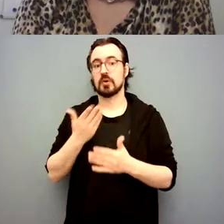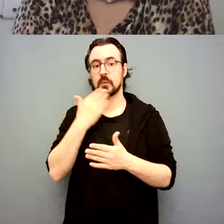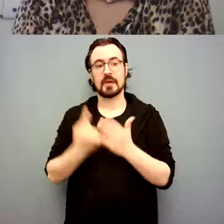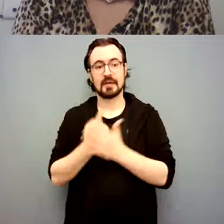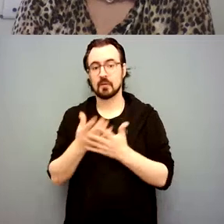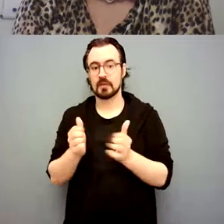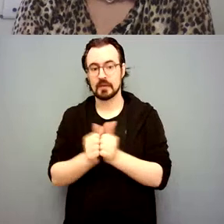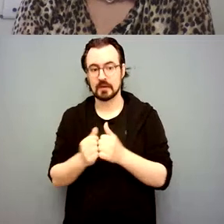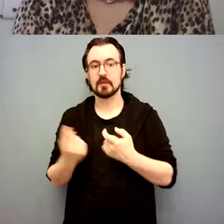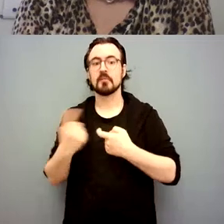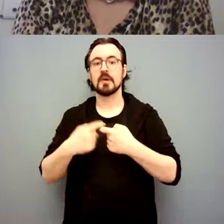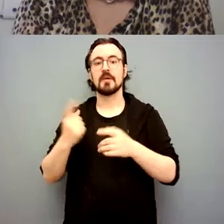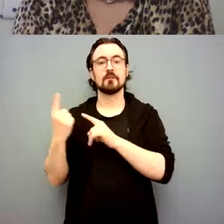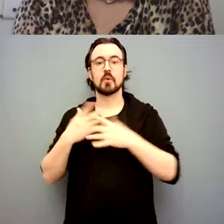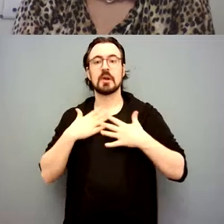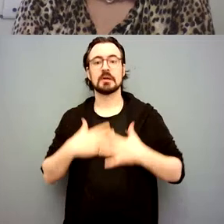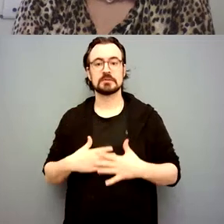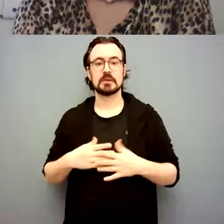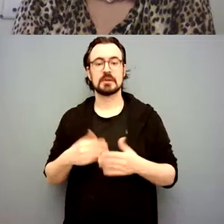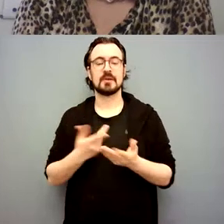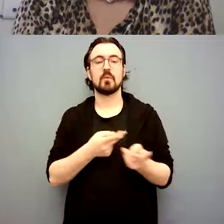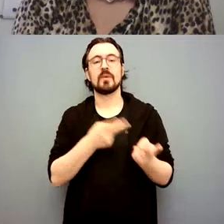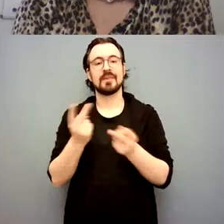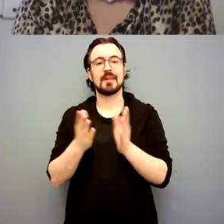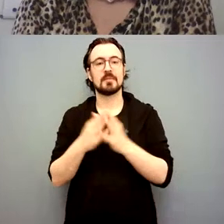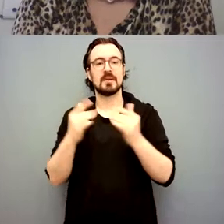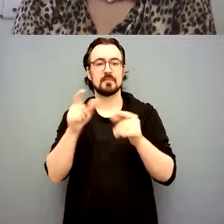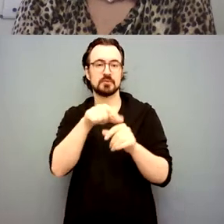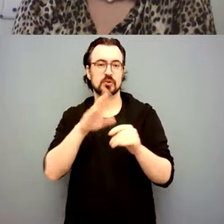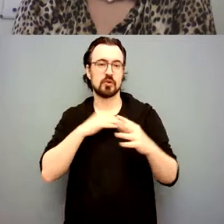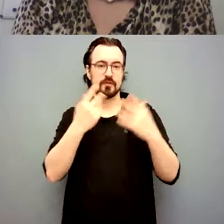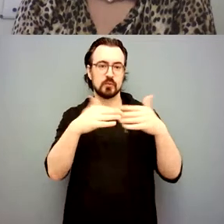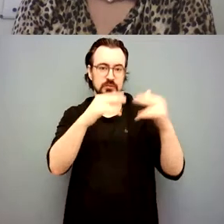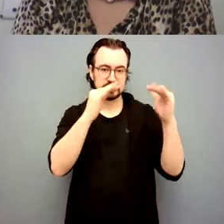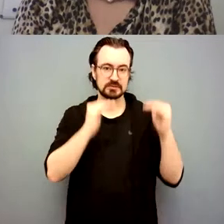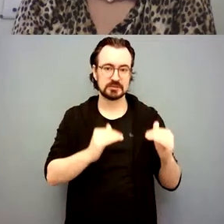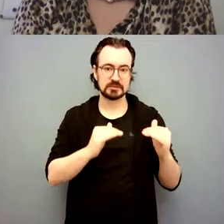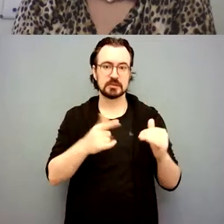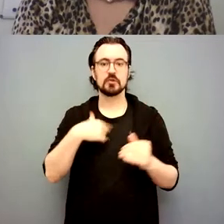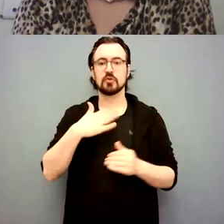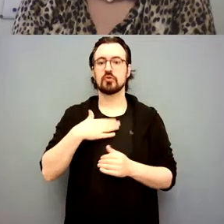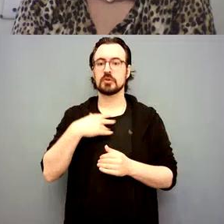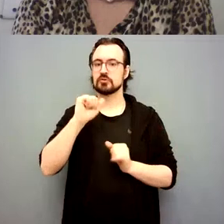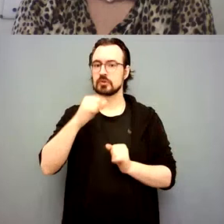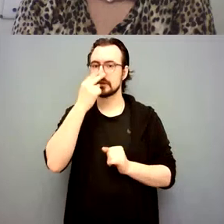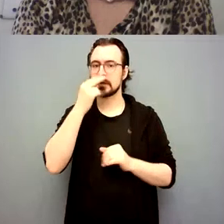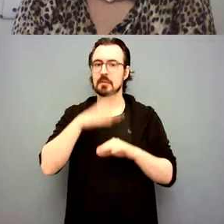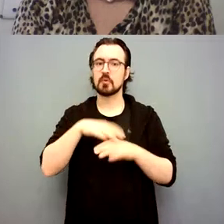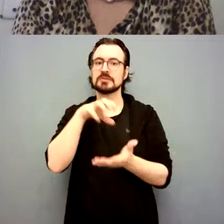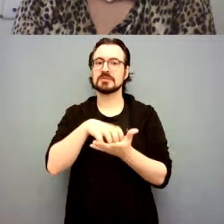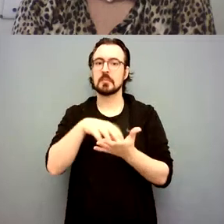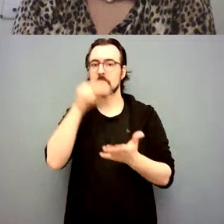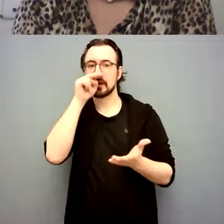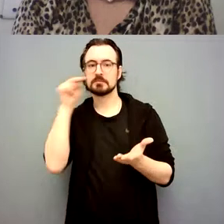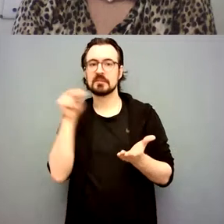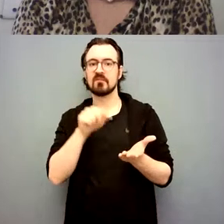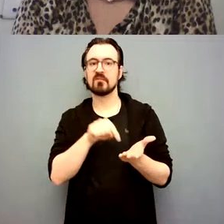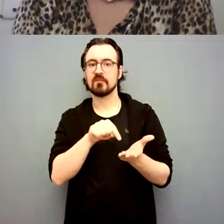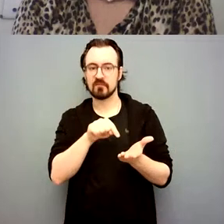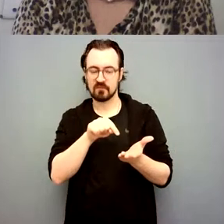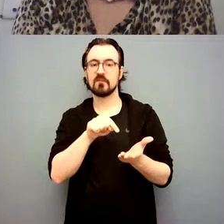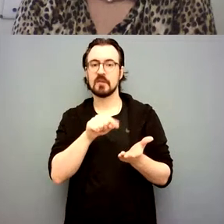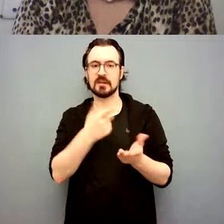gäller folkhälsan generellt för personer med funktionsnedsättning tycker jag att först man ska titta på samhällsperspektivet. Att det som